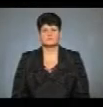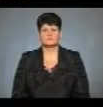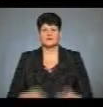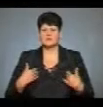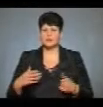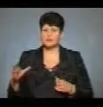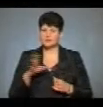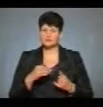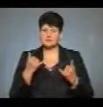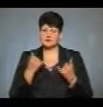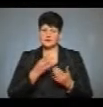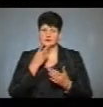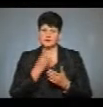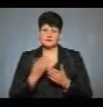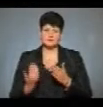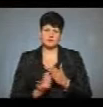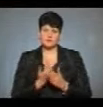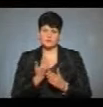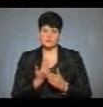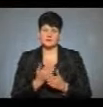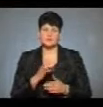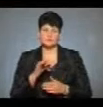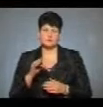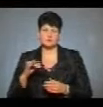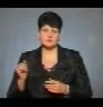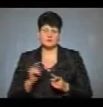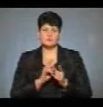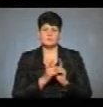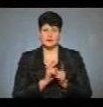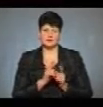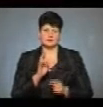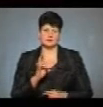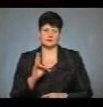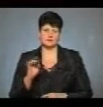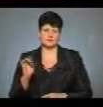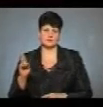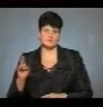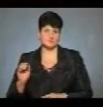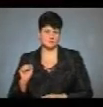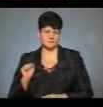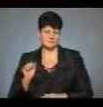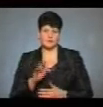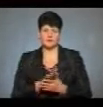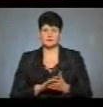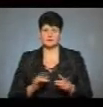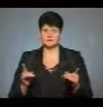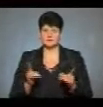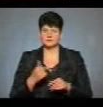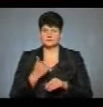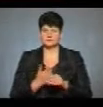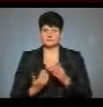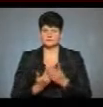Вітаю всіх, хто зараз з нами. Ви дивитеся новини. Я Соломія Струс, сурдопереклад Надія Куцовська. І далі коротко про головні події